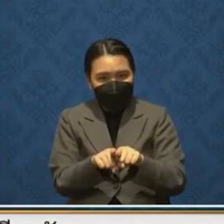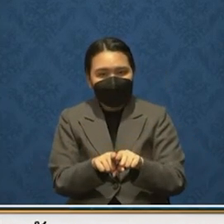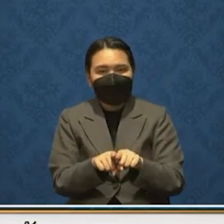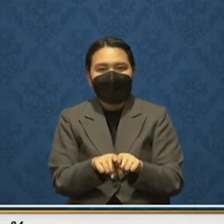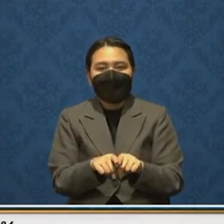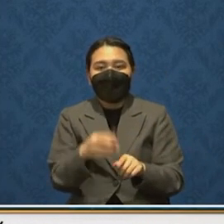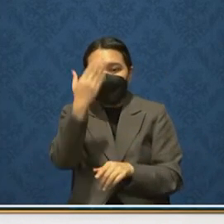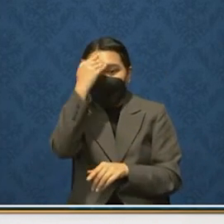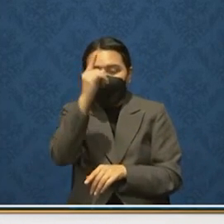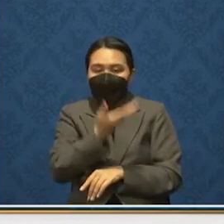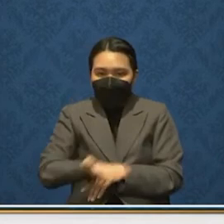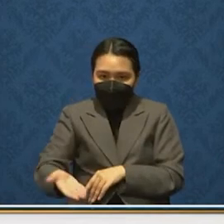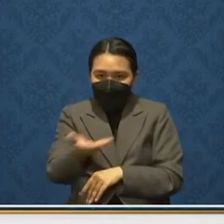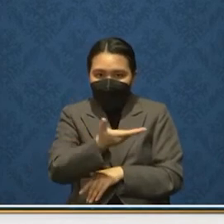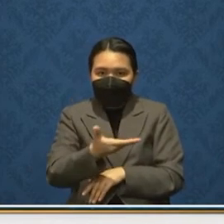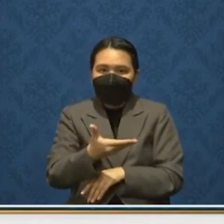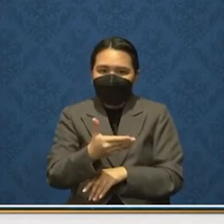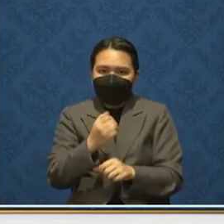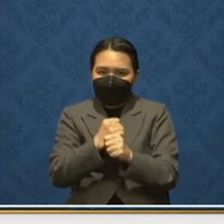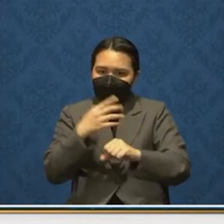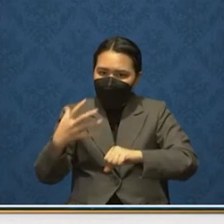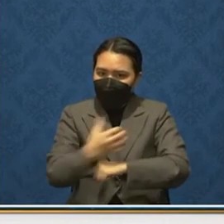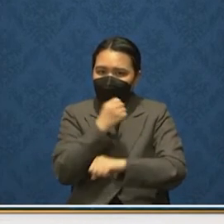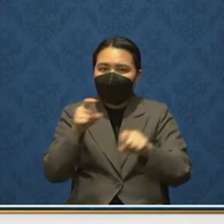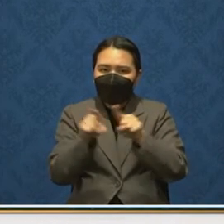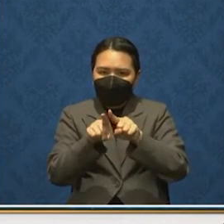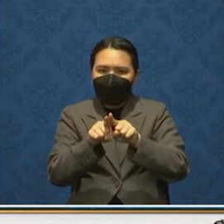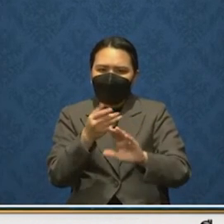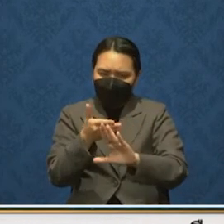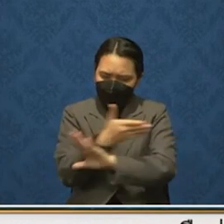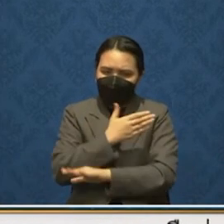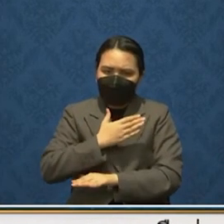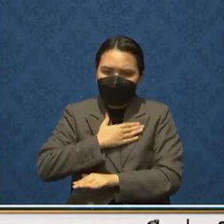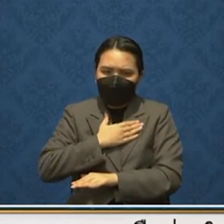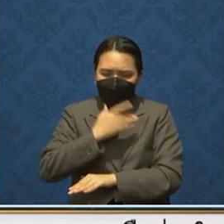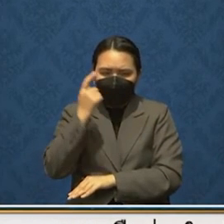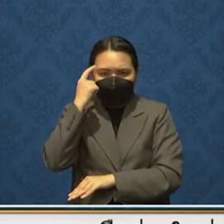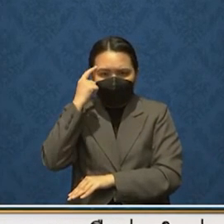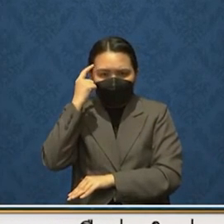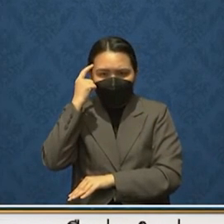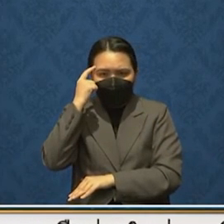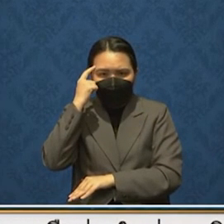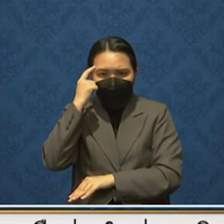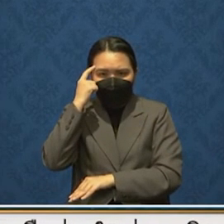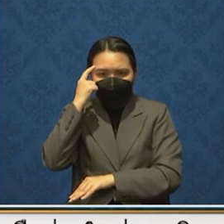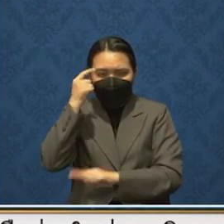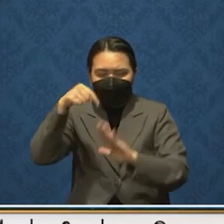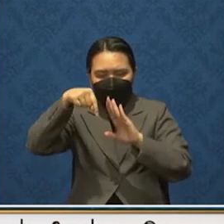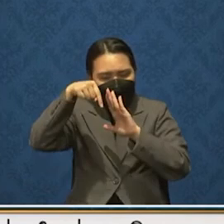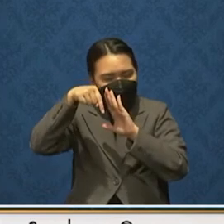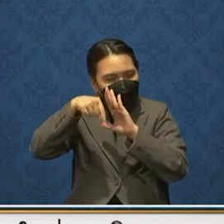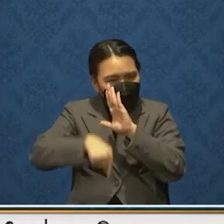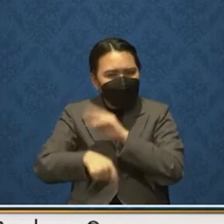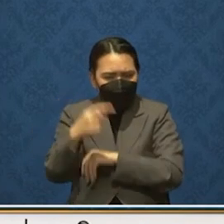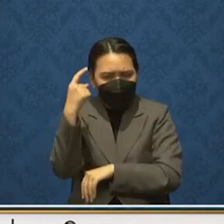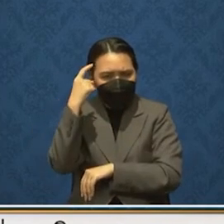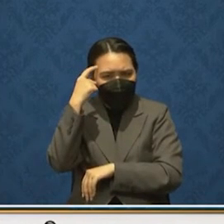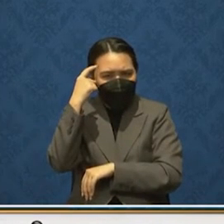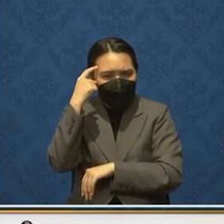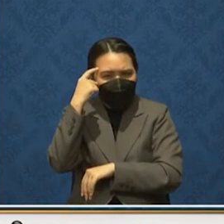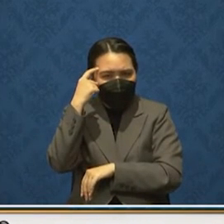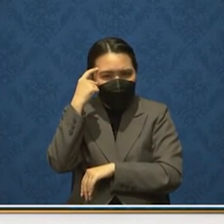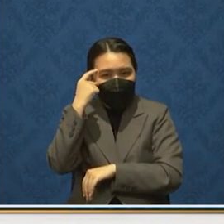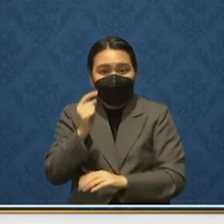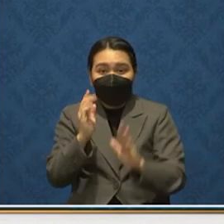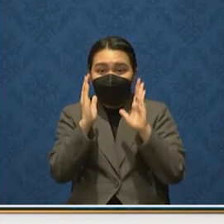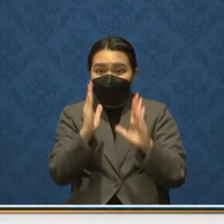ท่านก็เปนัรานเมืองมาก่อนผมท่านยอมรู้ใส่รู้พุง รู้สนคนในดีว่าบัญร